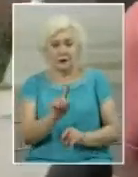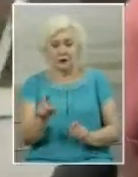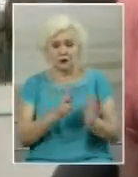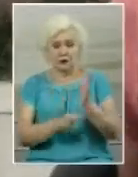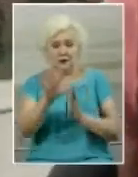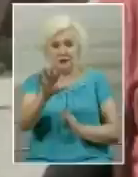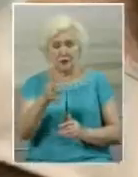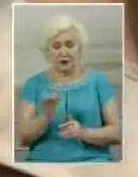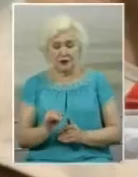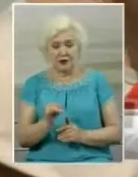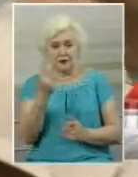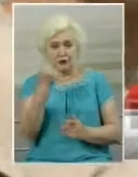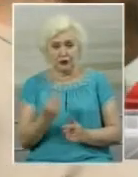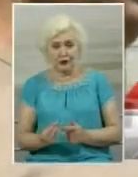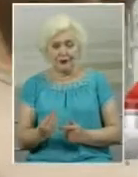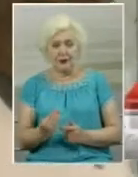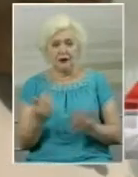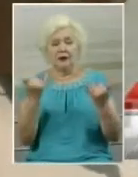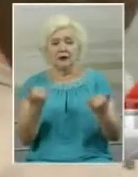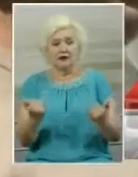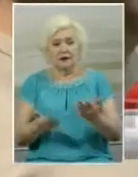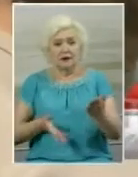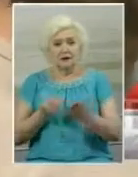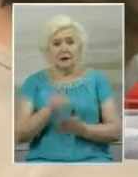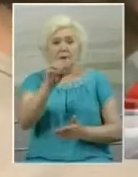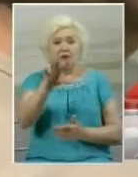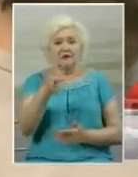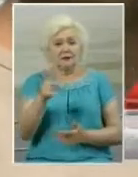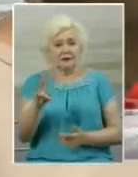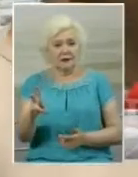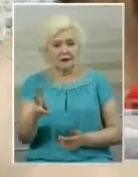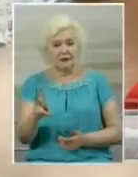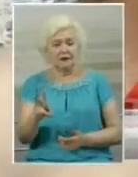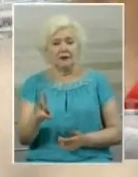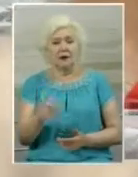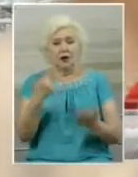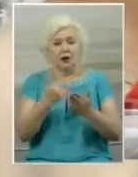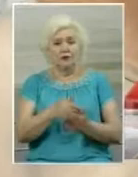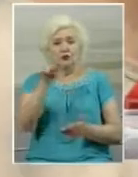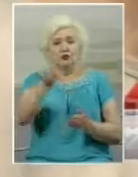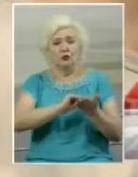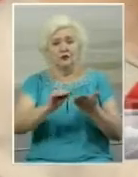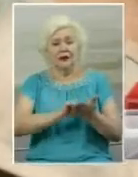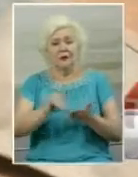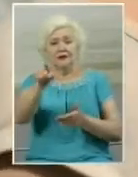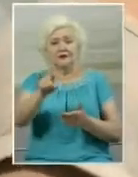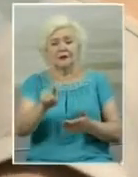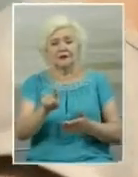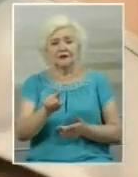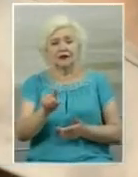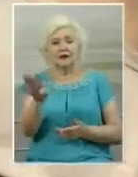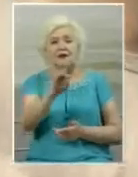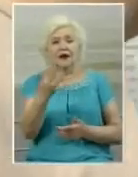75 гривень. Скільки платите зараз? 15 гривень. Угу. Ось тут написано у нас 4-й, так?